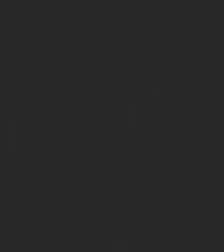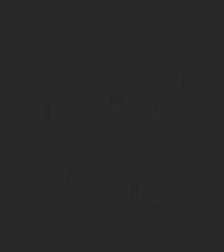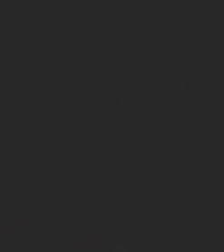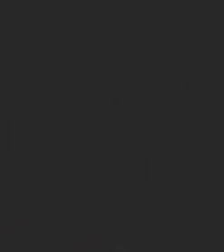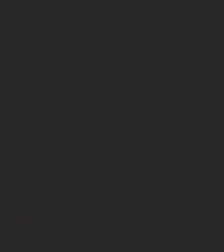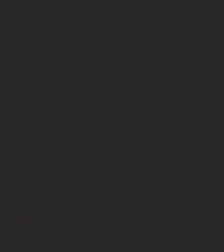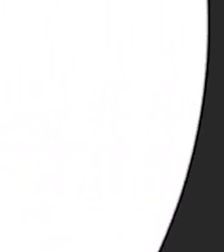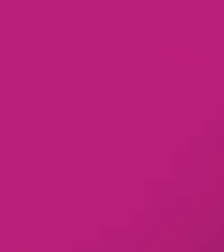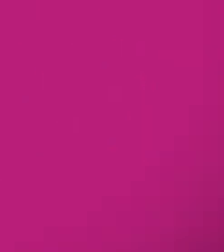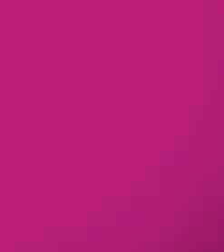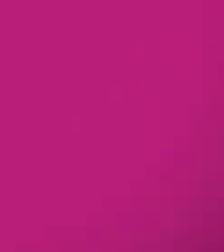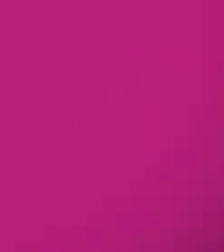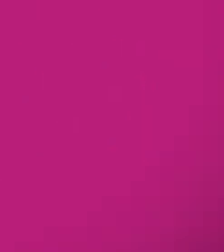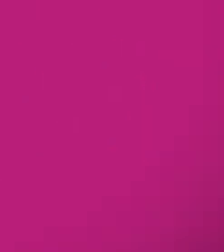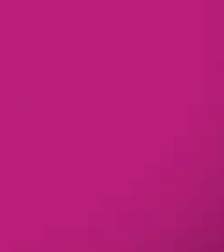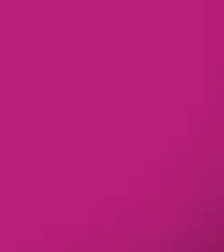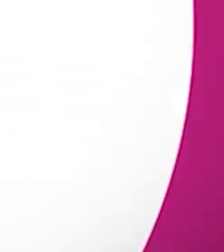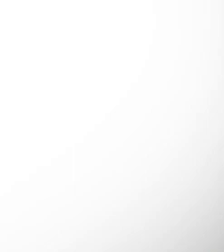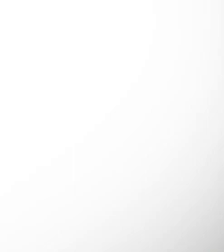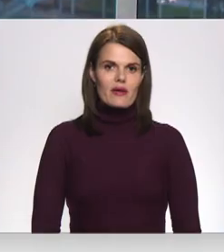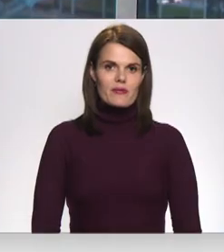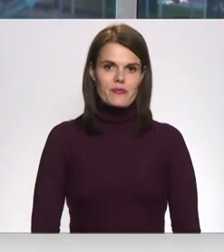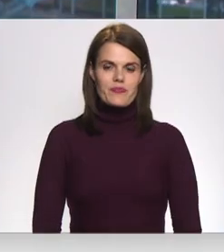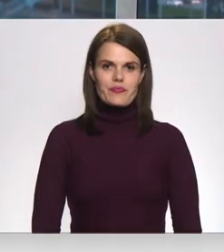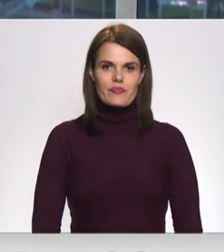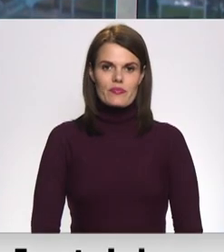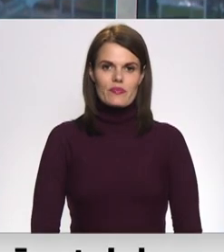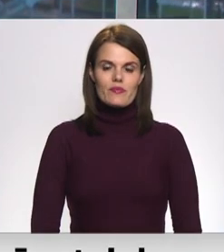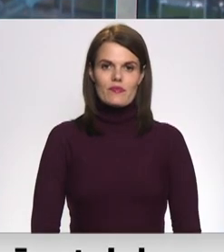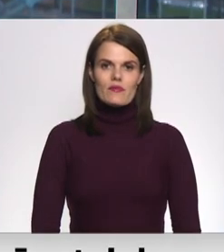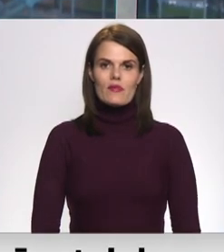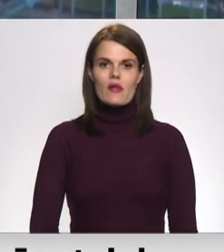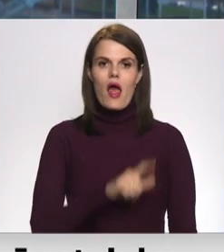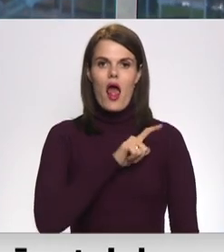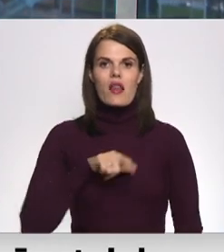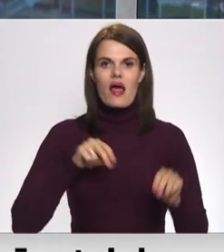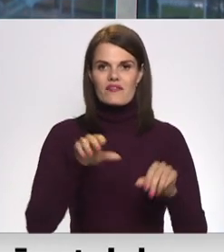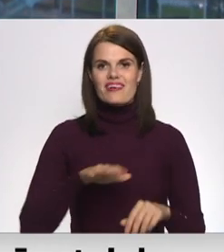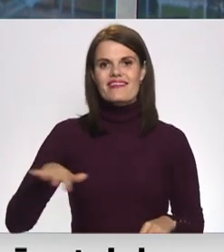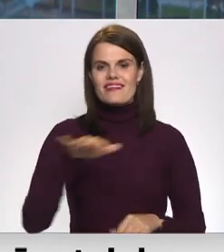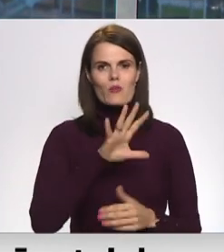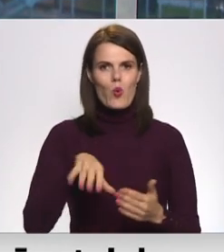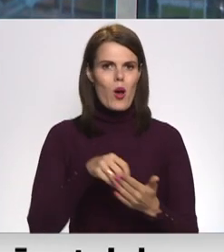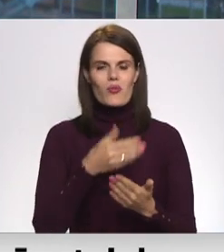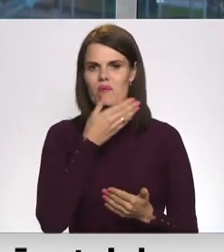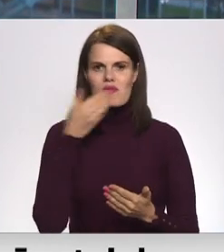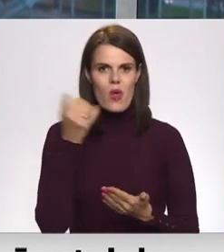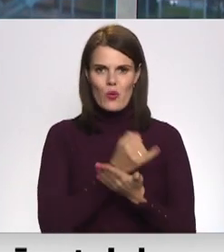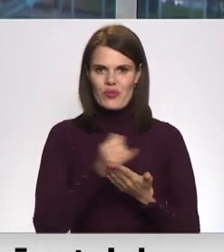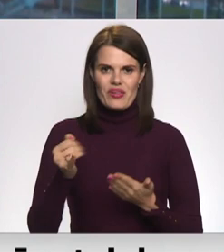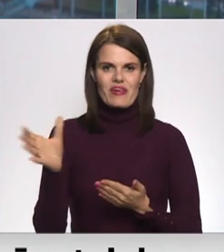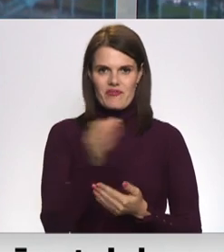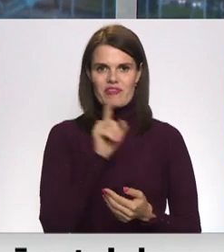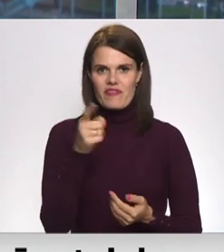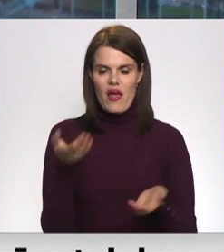Re, viss ēters ir te! Latvijas zeme joprojām nav tīra no okupācijas